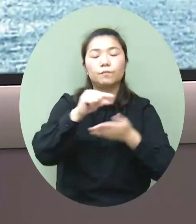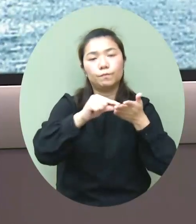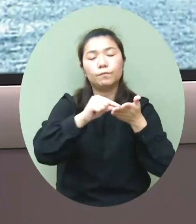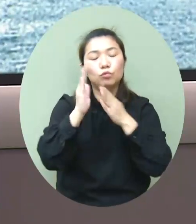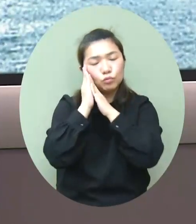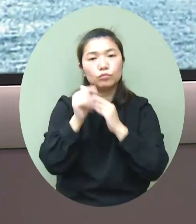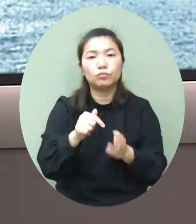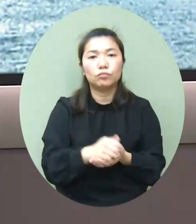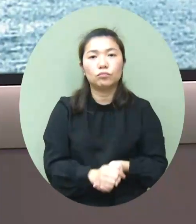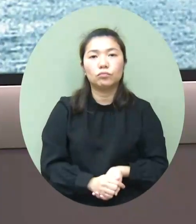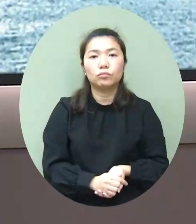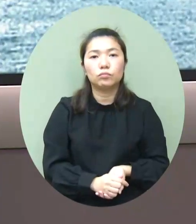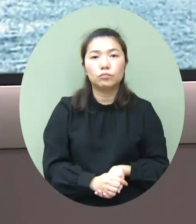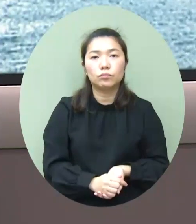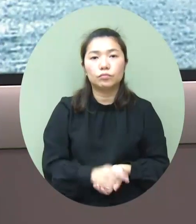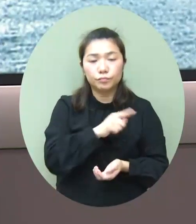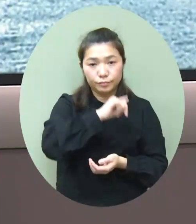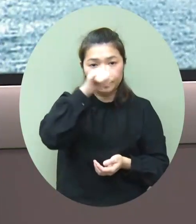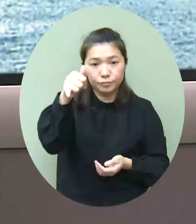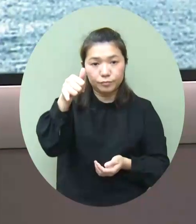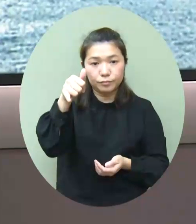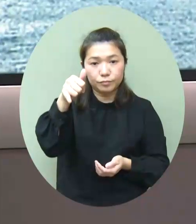是残疾人的院舍，